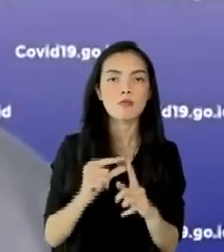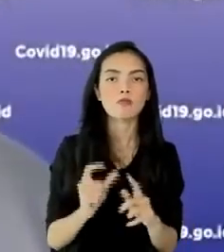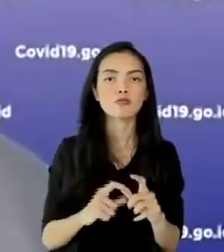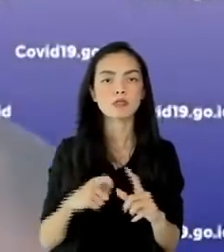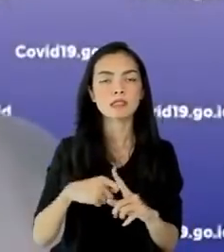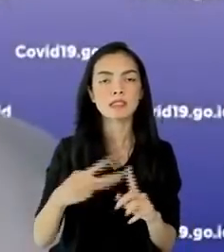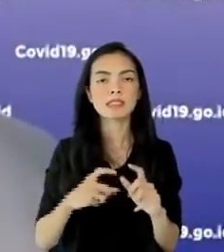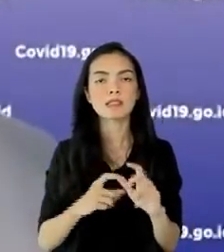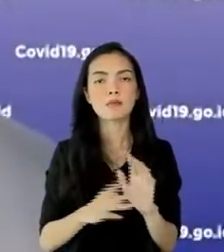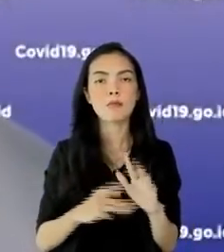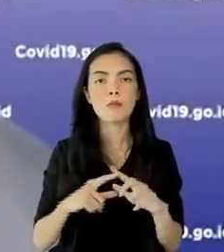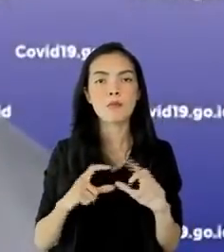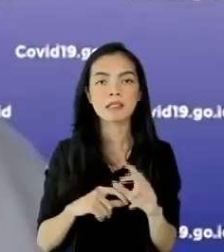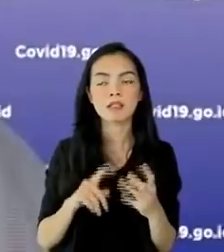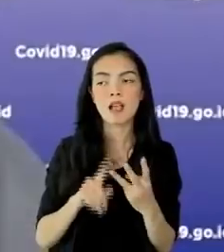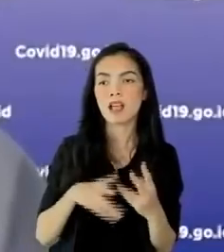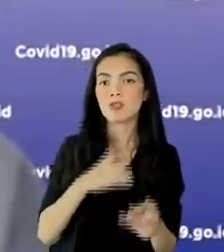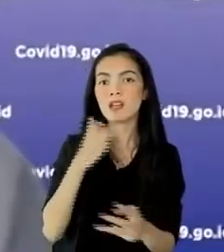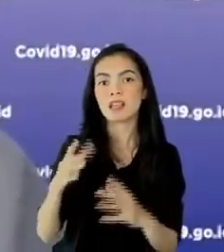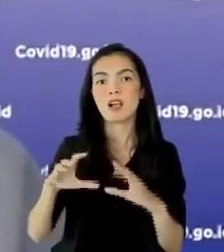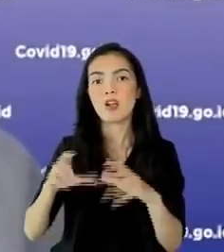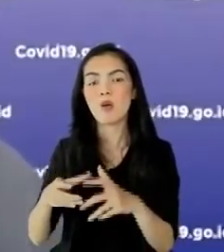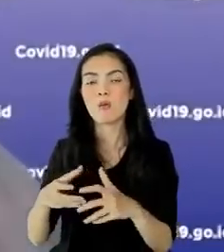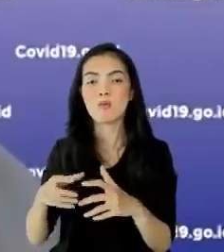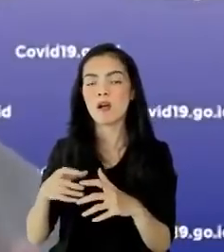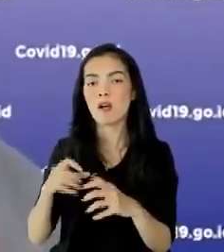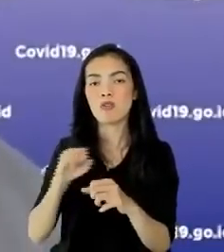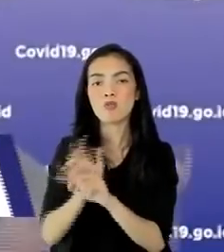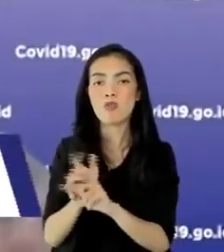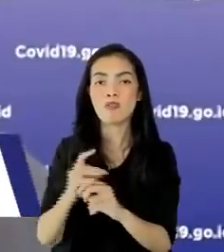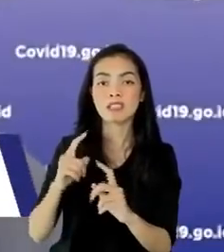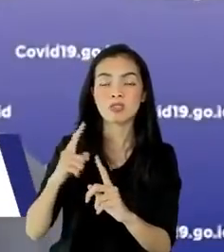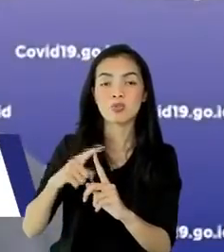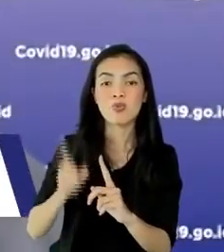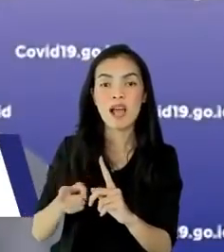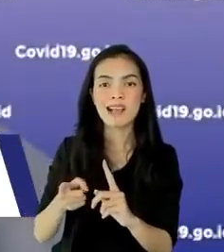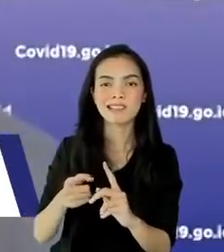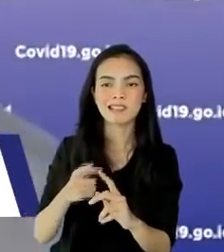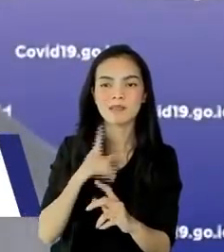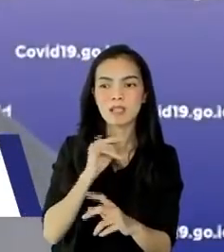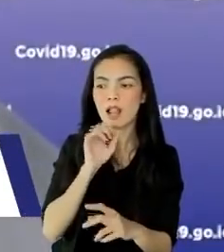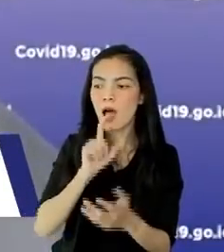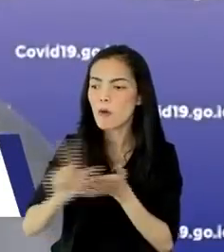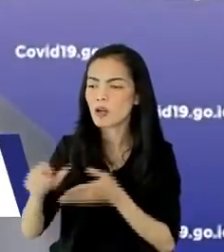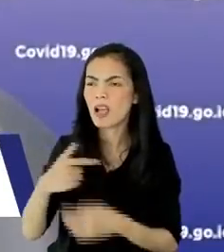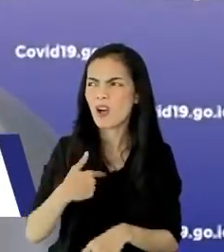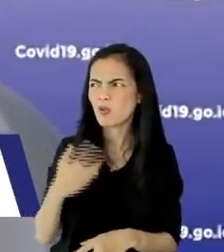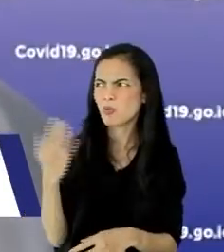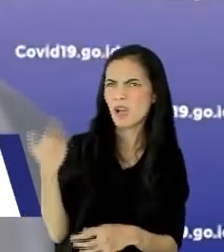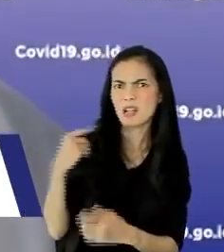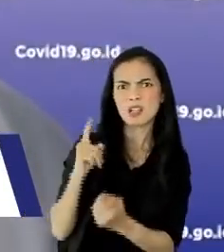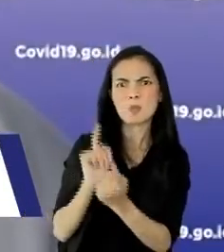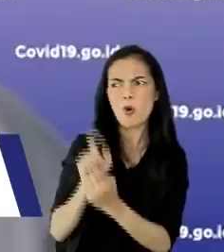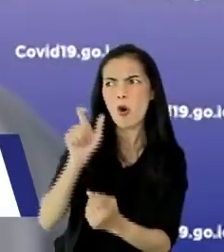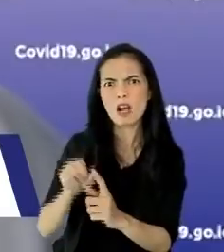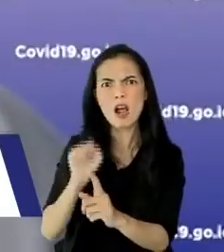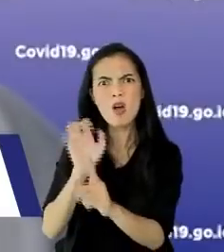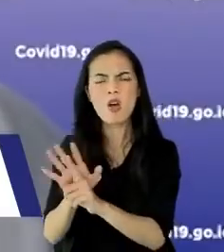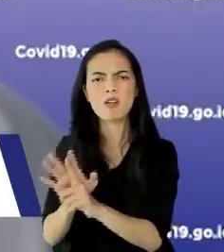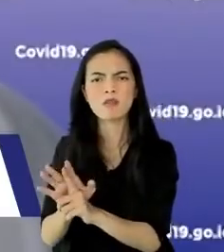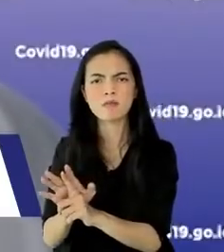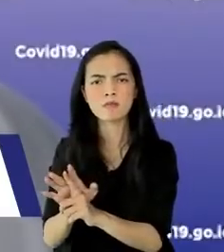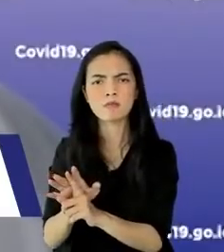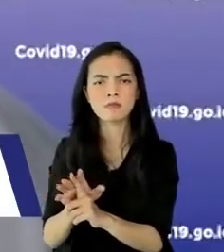COVID gitu. Kayaknya saya udah kontak erat, itu akan lebih baik sebetulnya sebelum dia menularkan orang lain ya. Kemudian yang kedua, testing kita masih naik